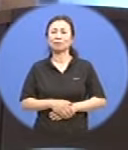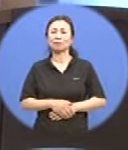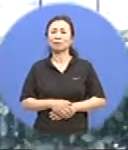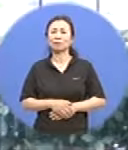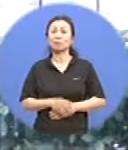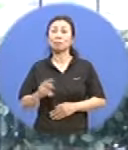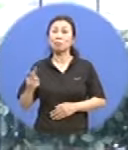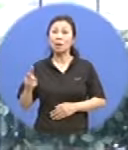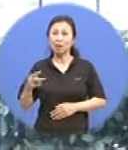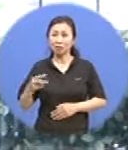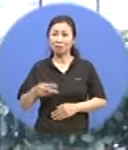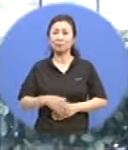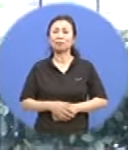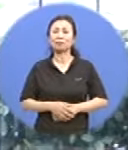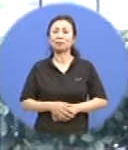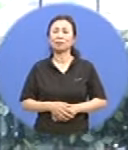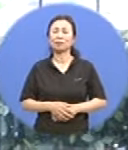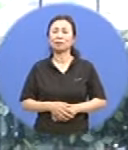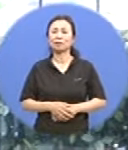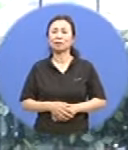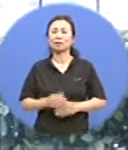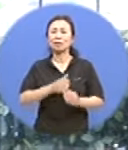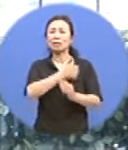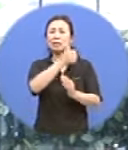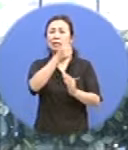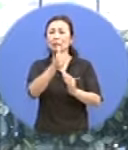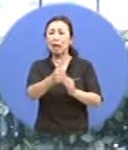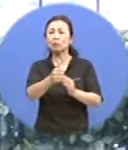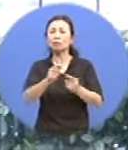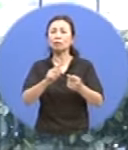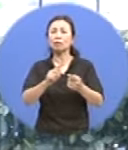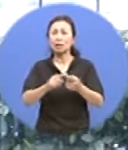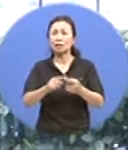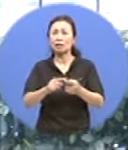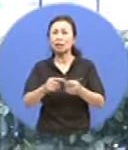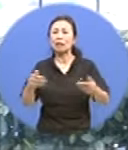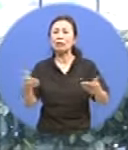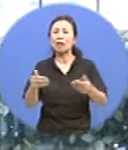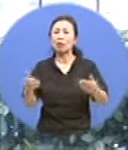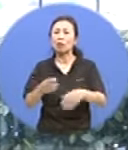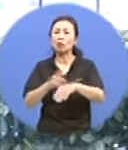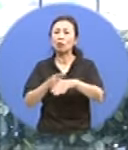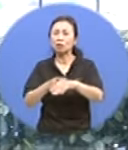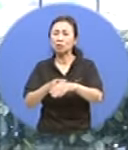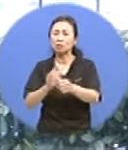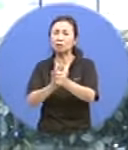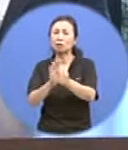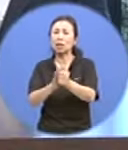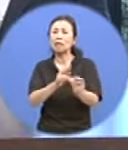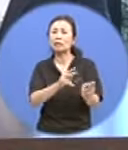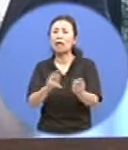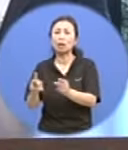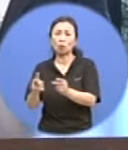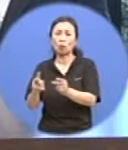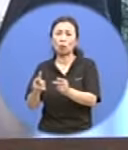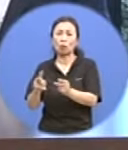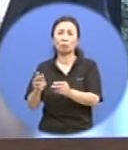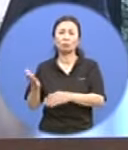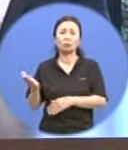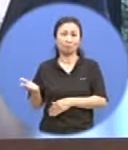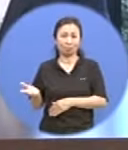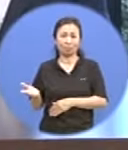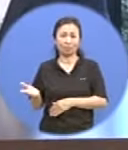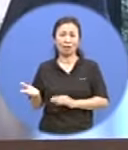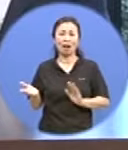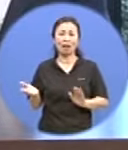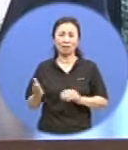方では、先駆的産業技術振興、助成制度っていうのがありまして、中小企業中堅企業が